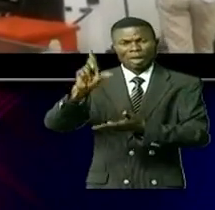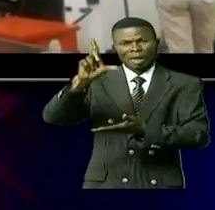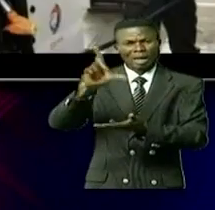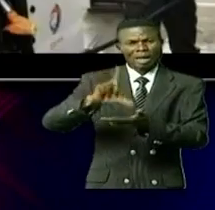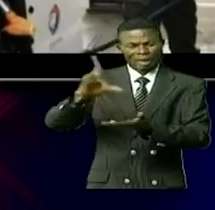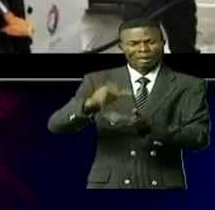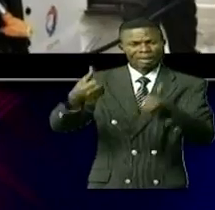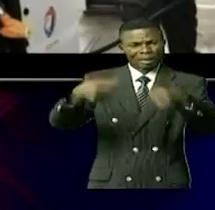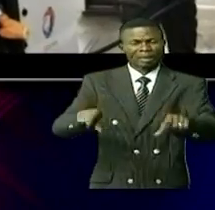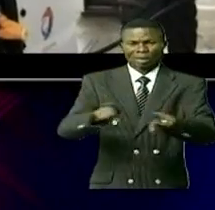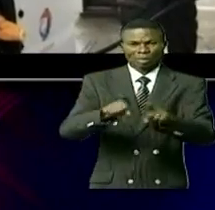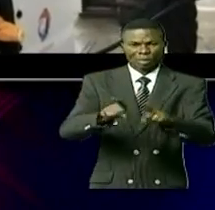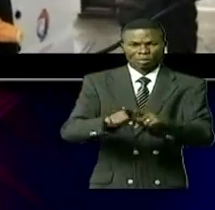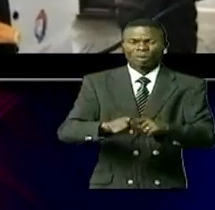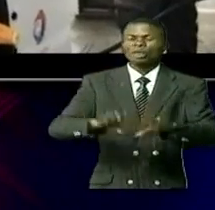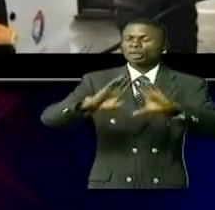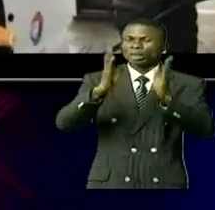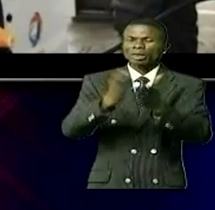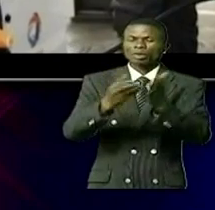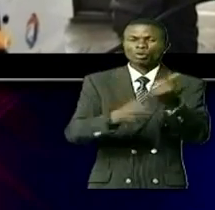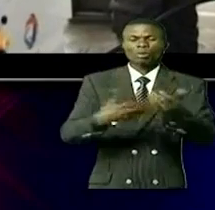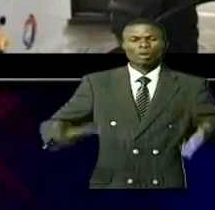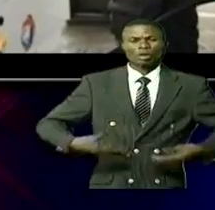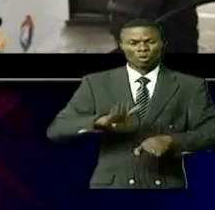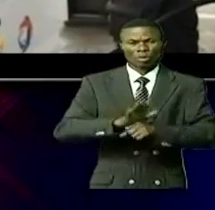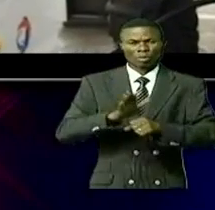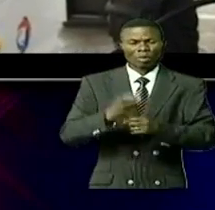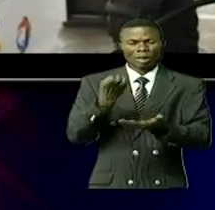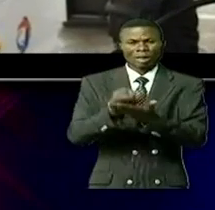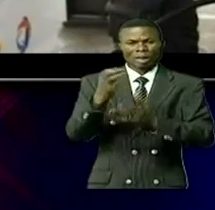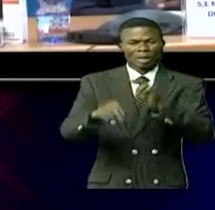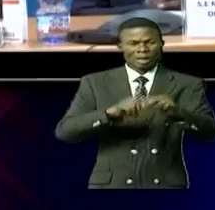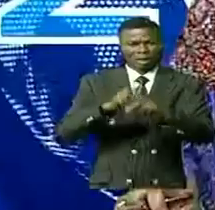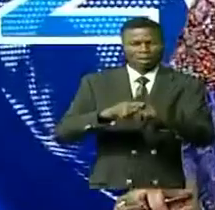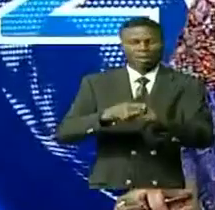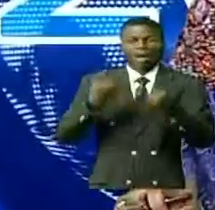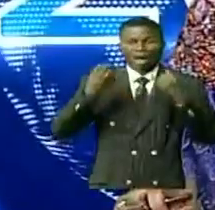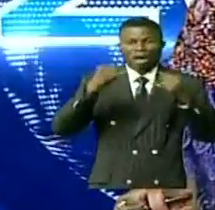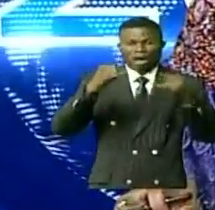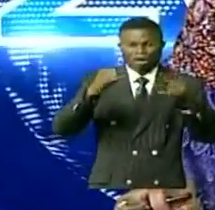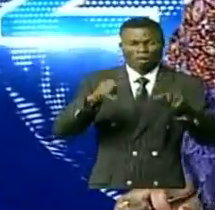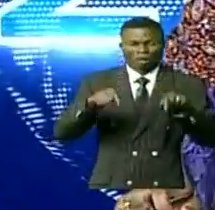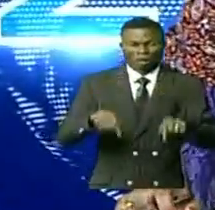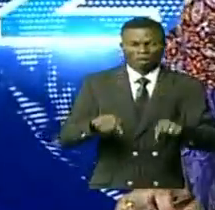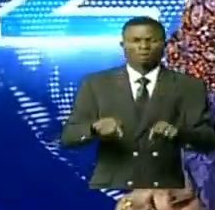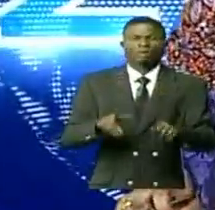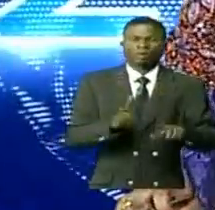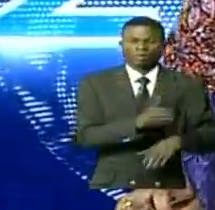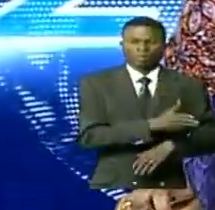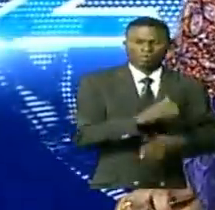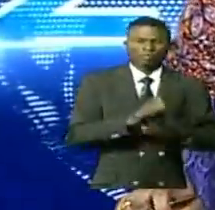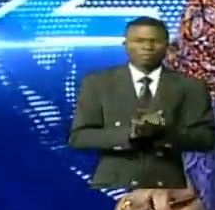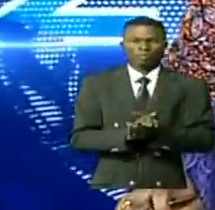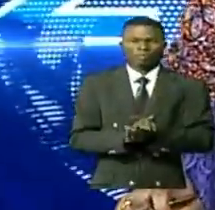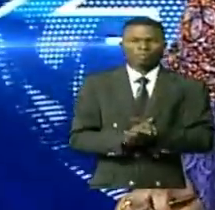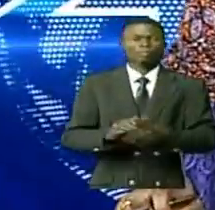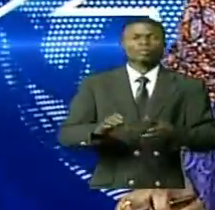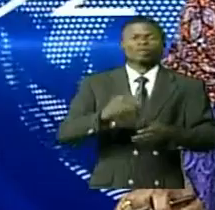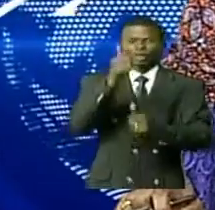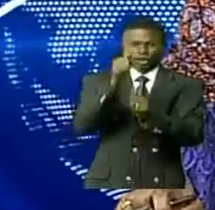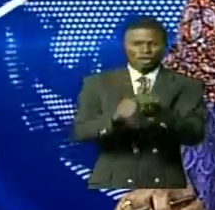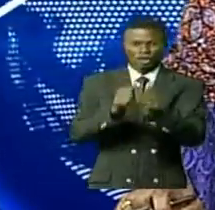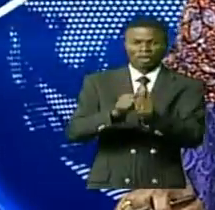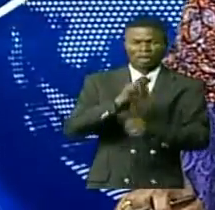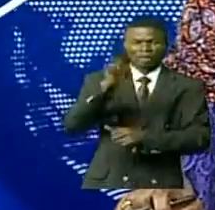par le truchement du ministère de l'économie nationale et vous les entendez dans ce journal. Et comme tous les vendredis,